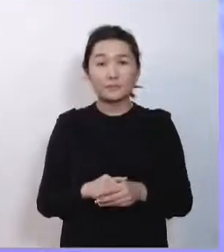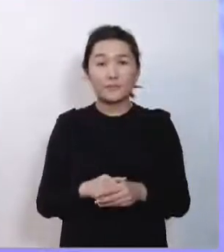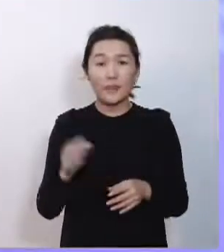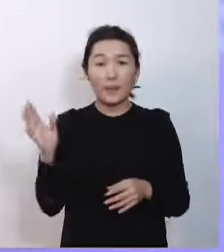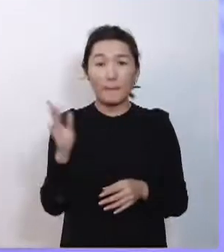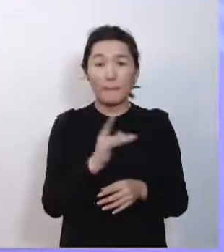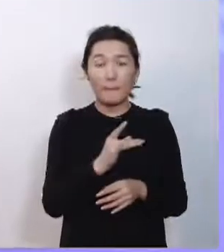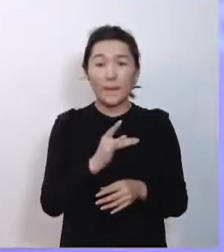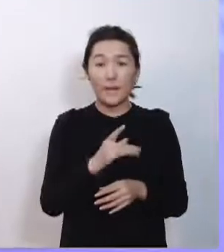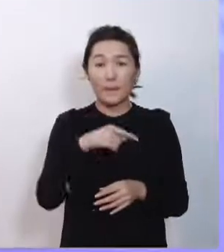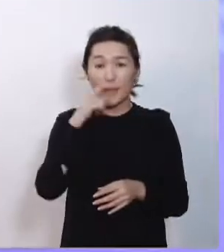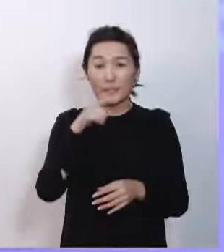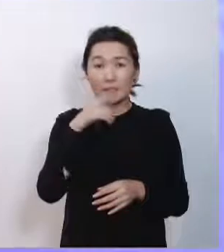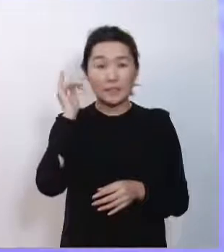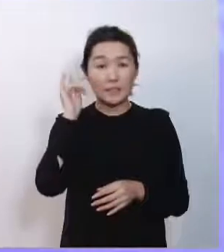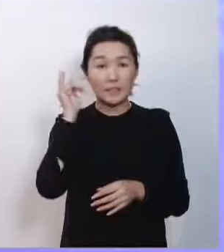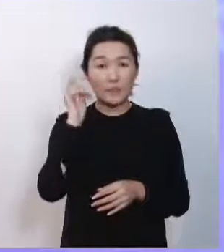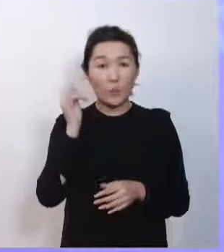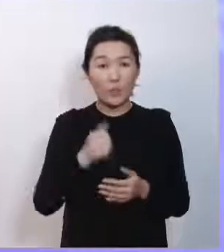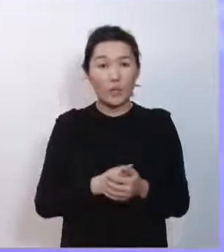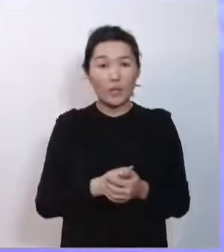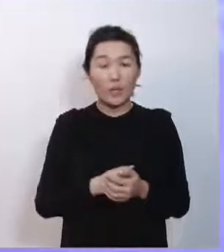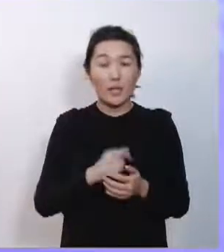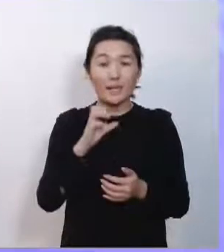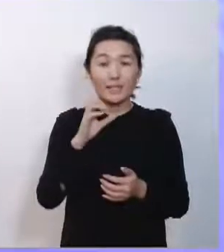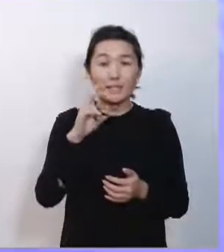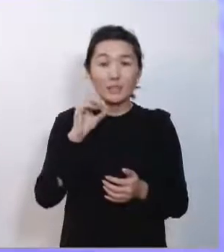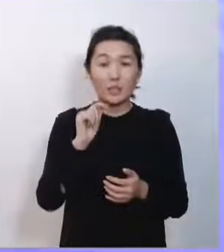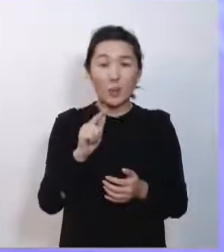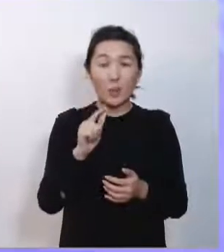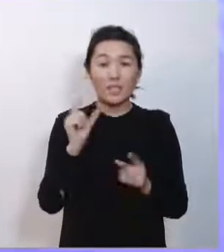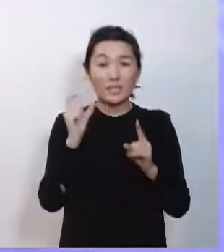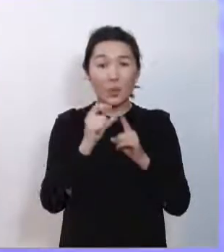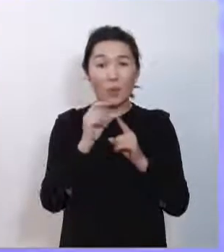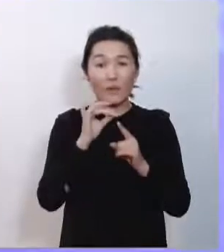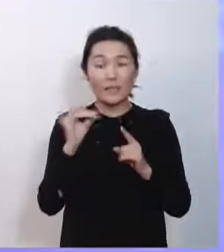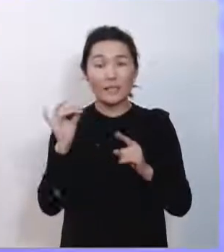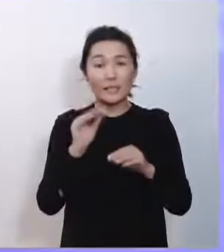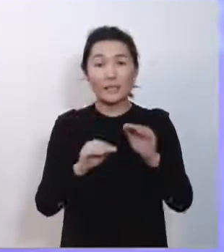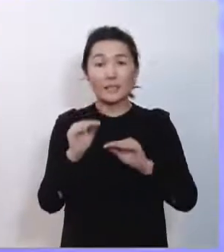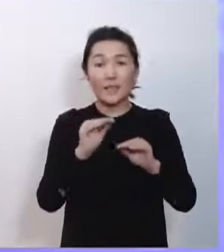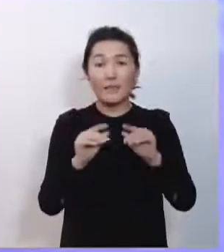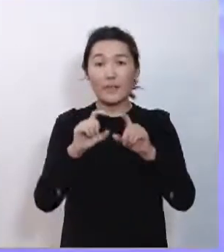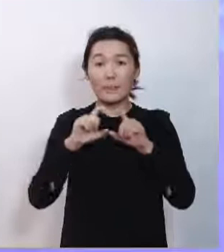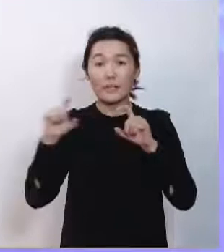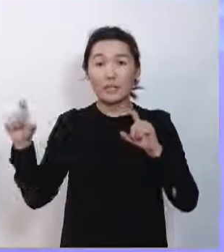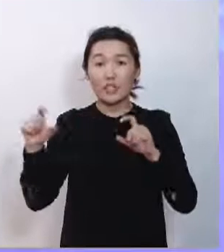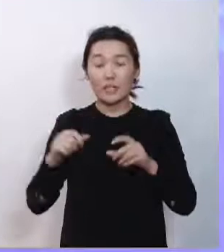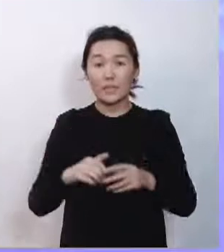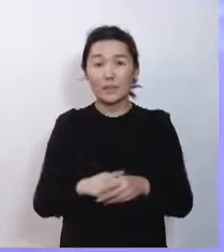Мы произнесли звук, слог, слово и составили